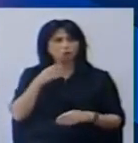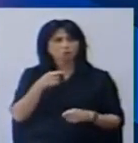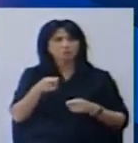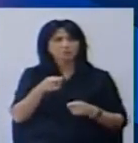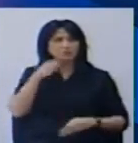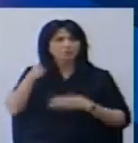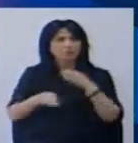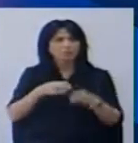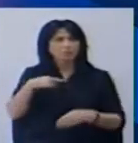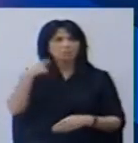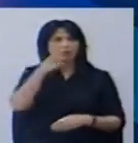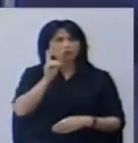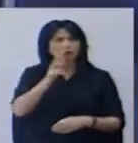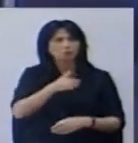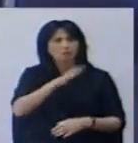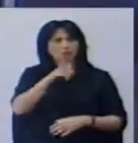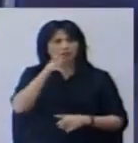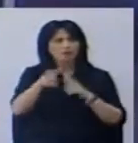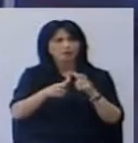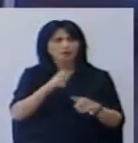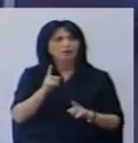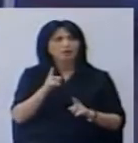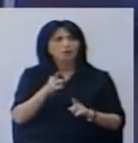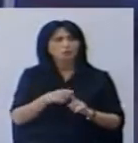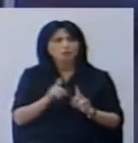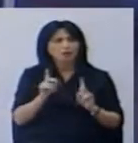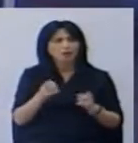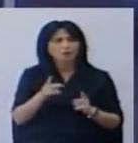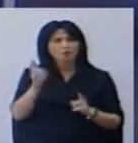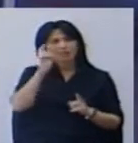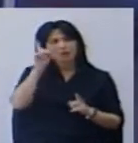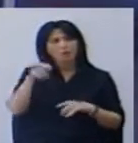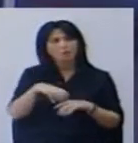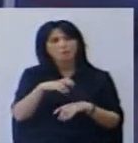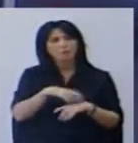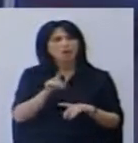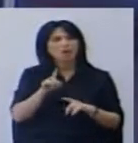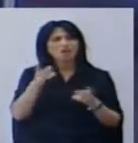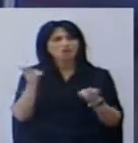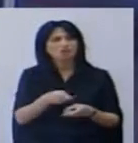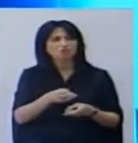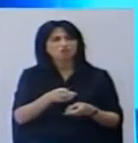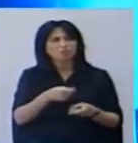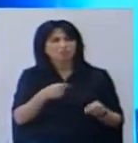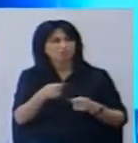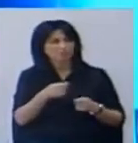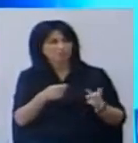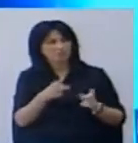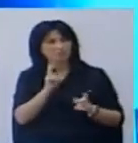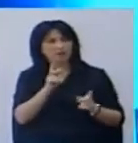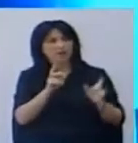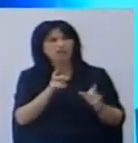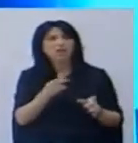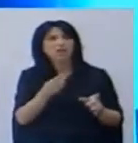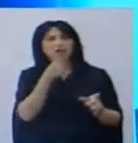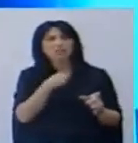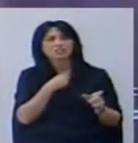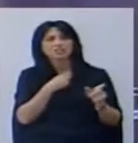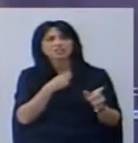დეპუტატობის კანდიდატები გაპირება? და თავად სახელისუფლებო პარტიებს რა შეჭირდება მაშინ ასეთი კანდიდატები? მაშინ